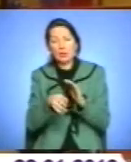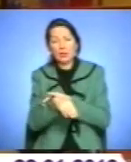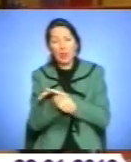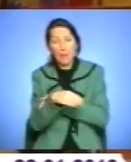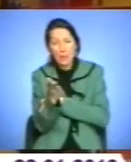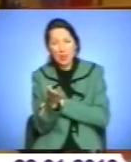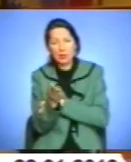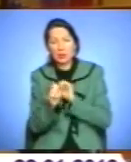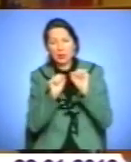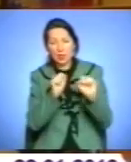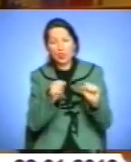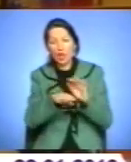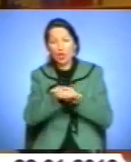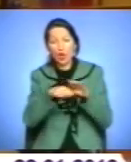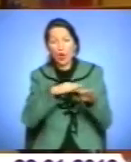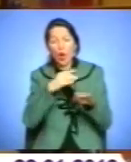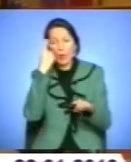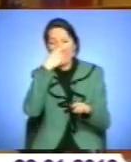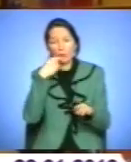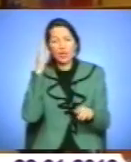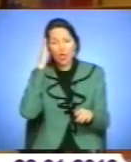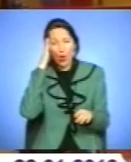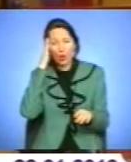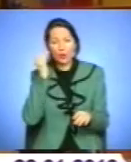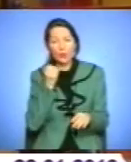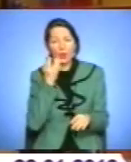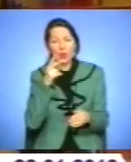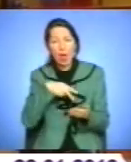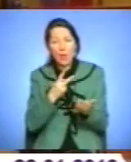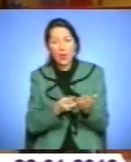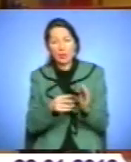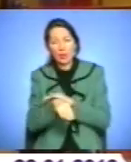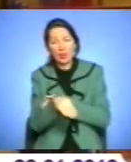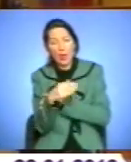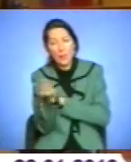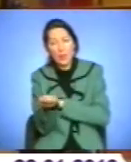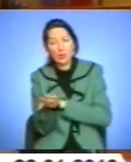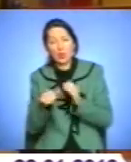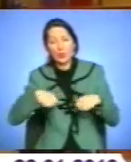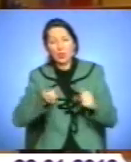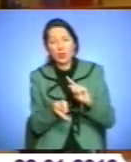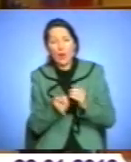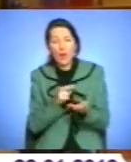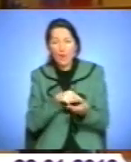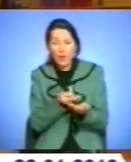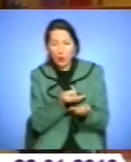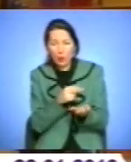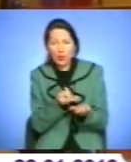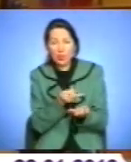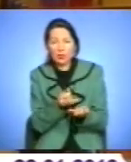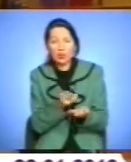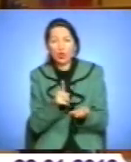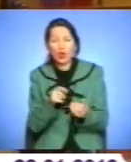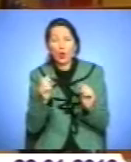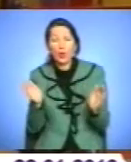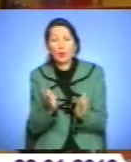захищаючи руками обличчя і голову. Під час падіння на бік постарайтеся відкотитися, що зменшить силу удару